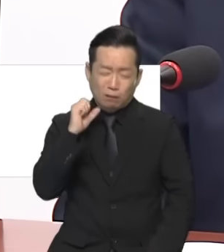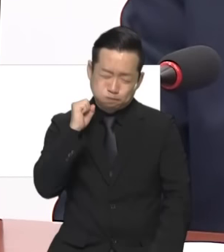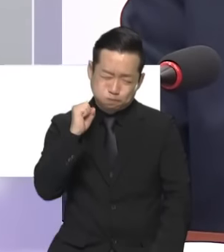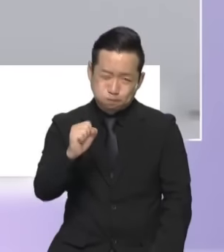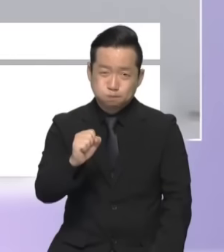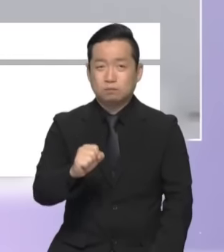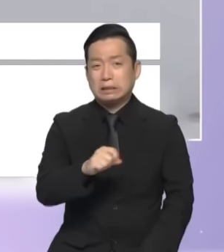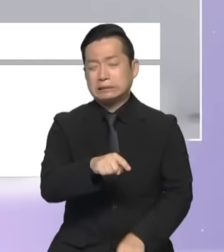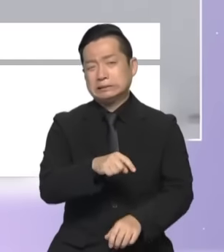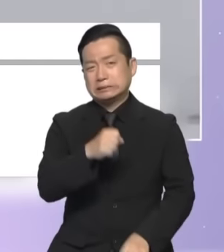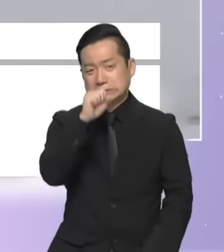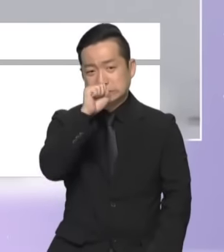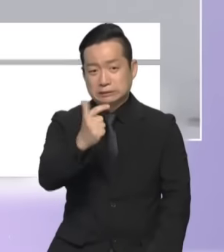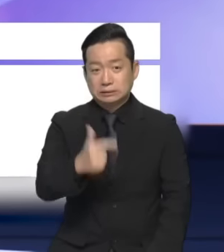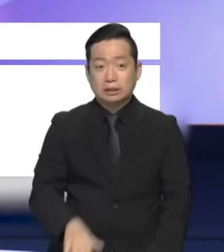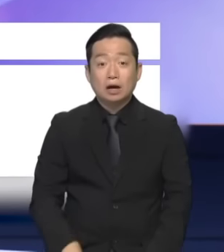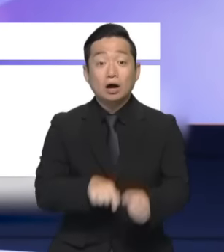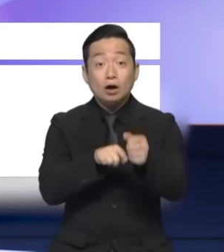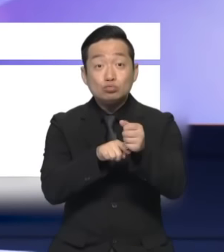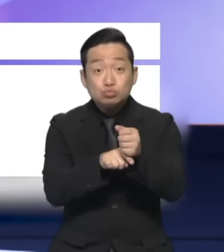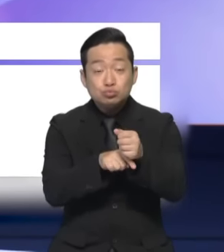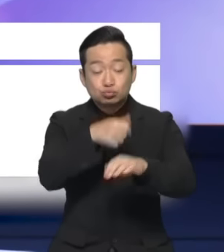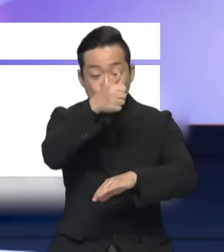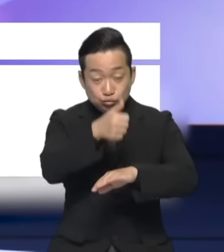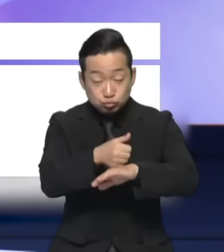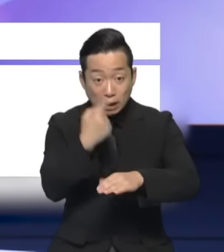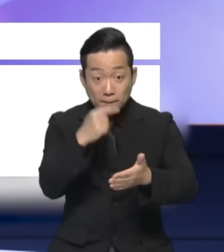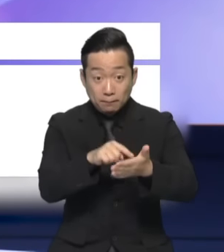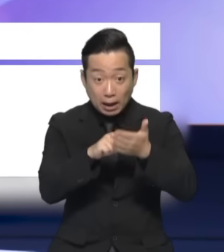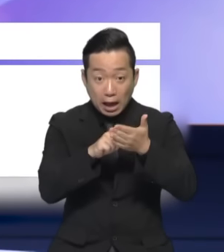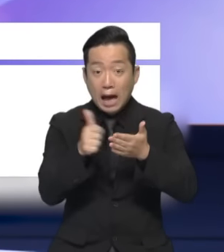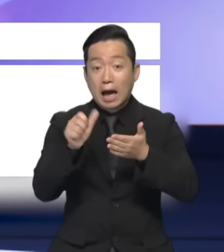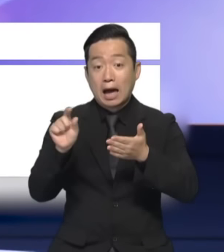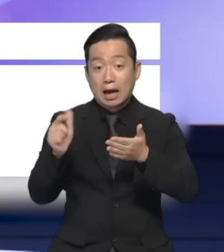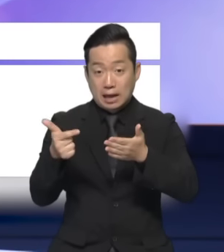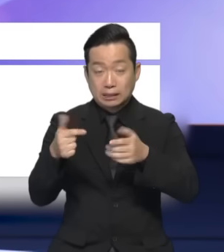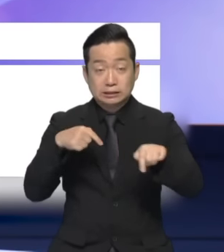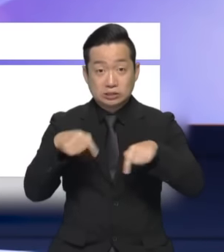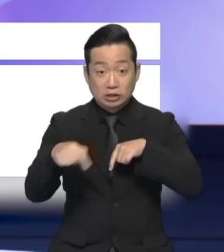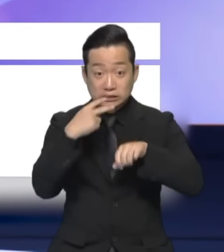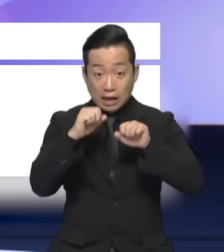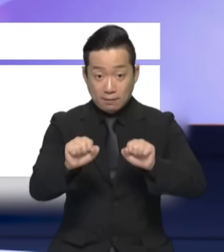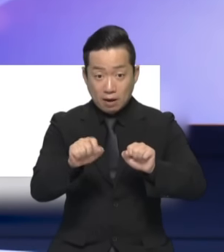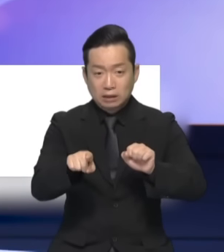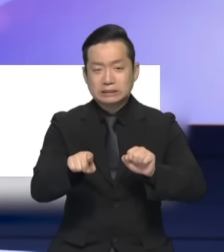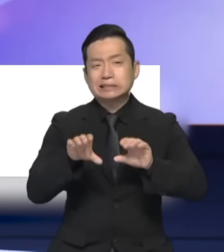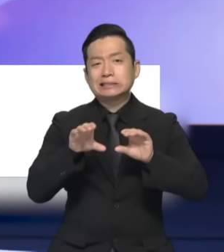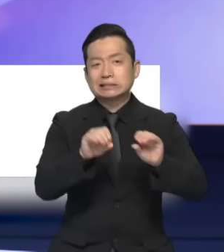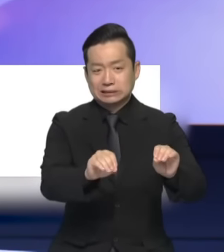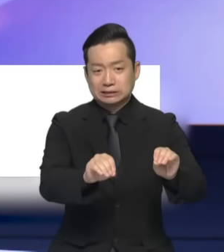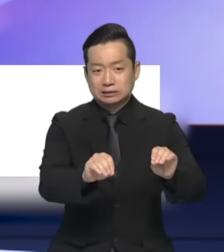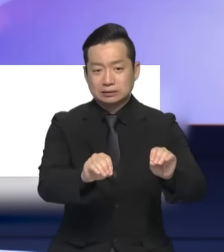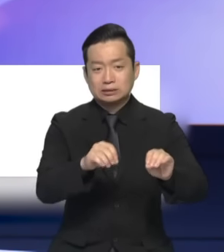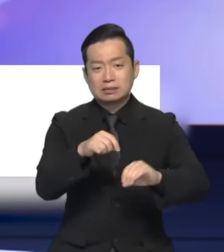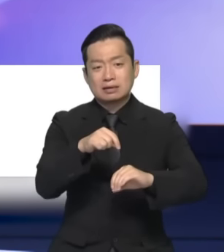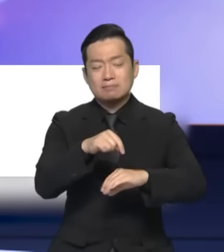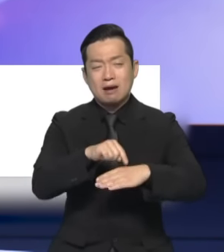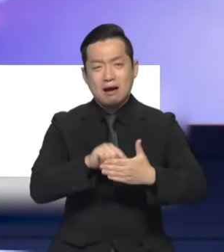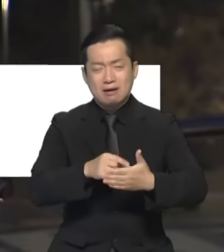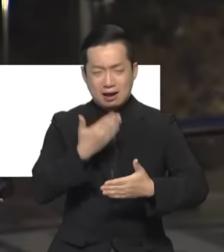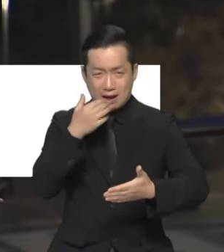되겠느냐. 수사를 통해서 밝혀져야 될 건데 결국은 한동훈 대표의 정치적 생명을 끝내려고 지금 저는 뭐 마음 먹고